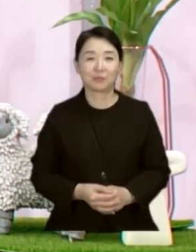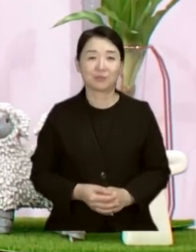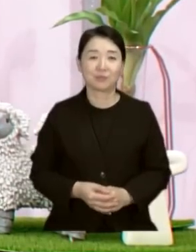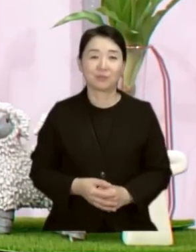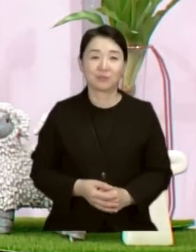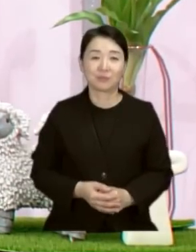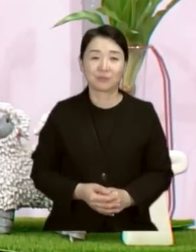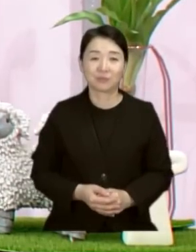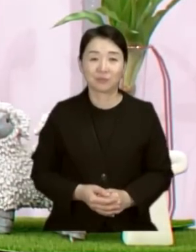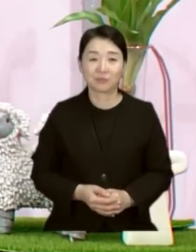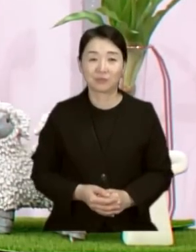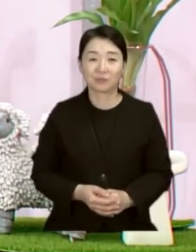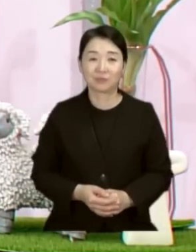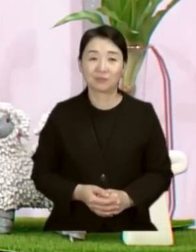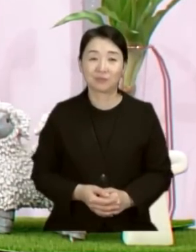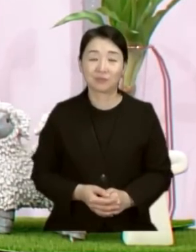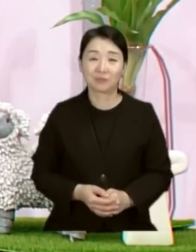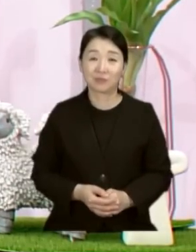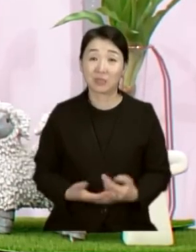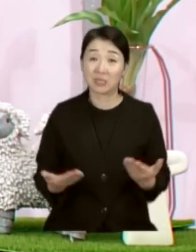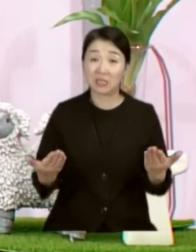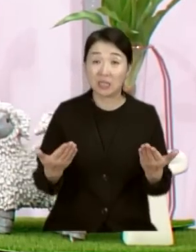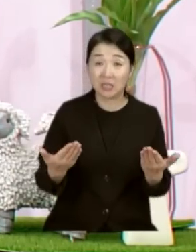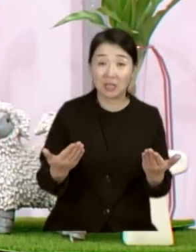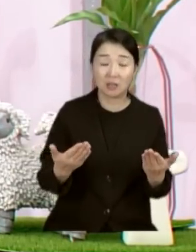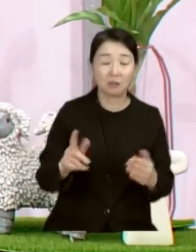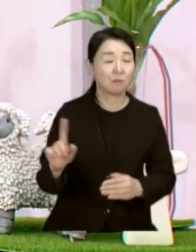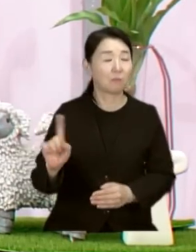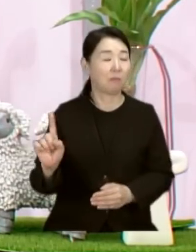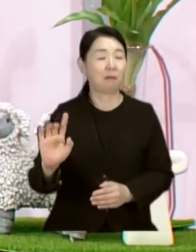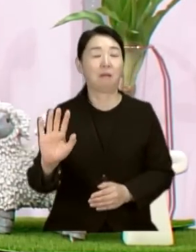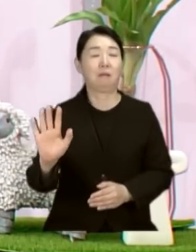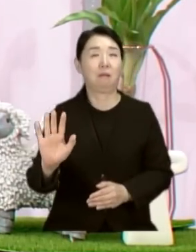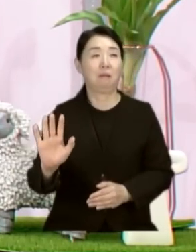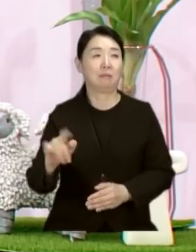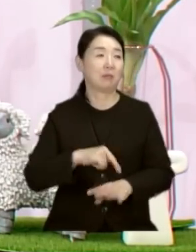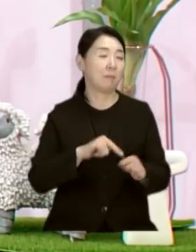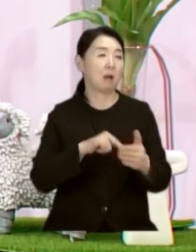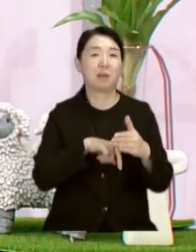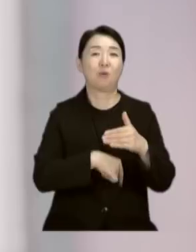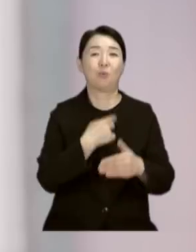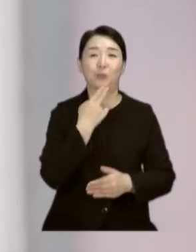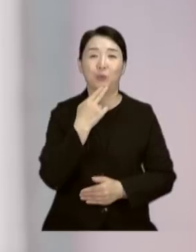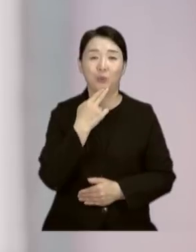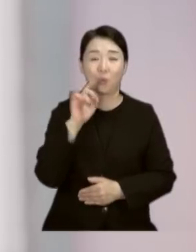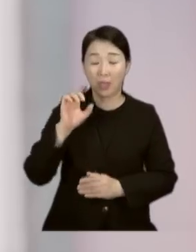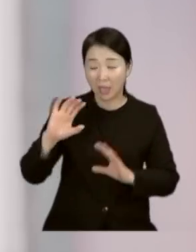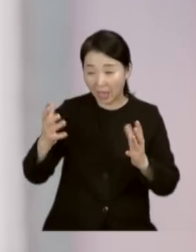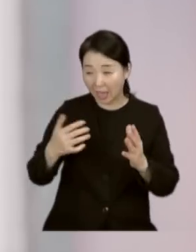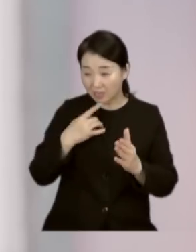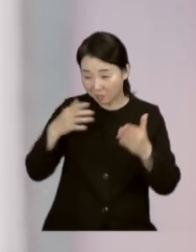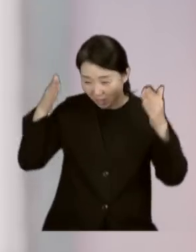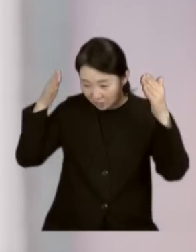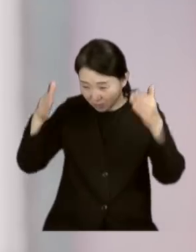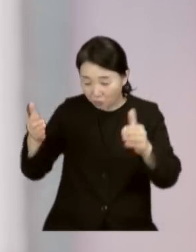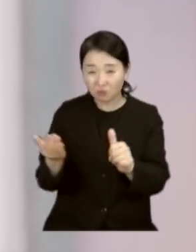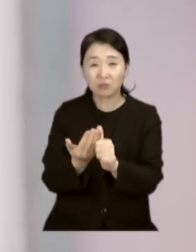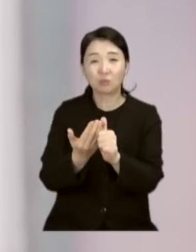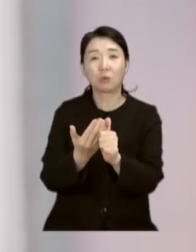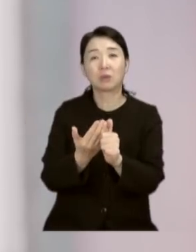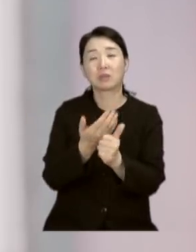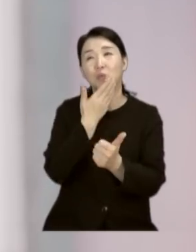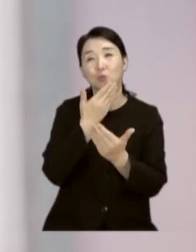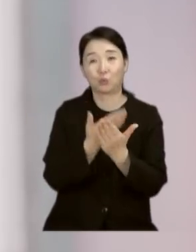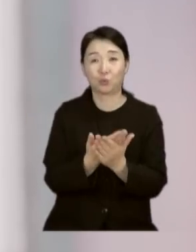그래서 이 일 뭐 이런 거는 뭐 제 마음속에 들어오지도 않았어요. 아이들 보는 게 제일 저한테는